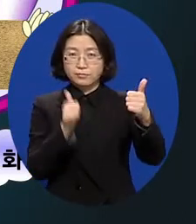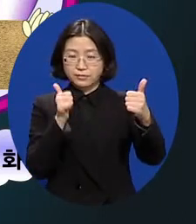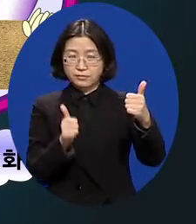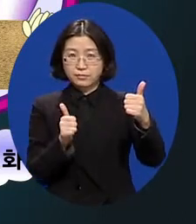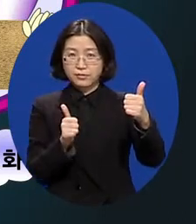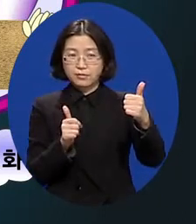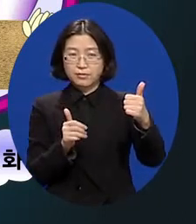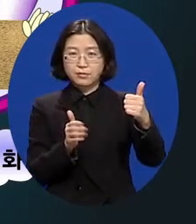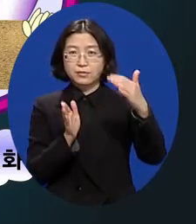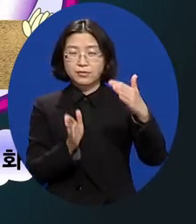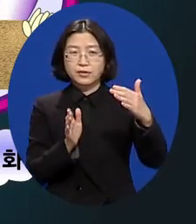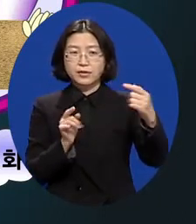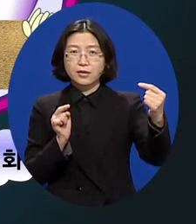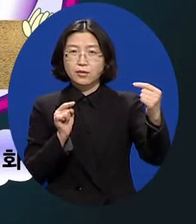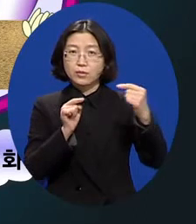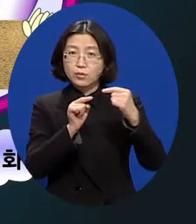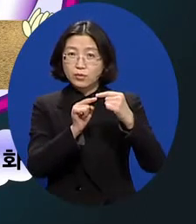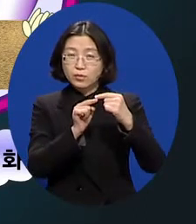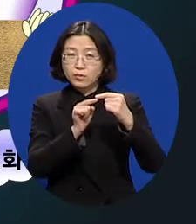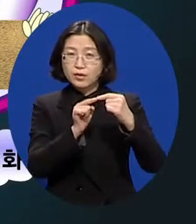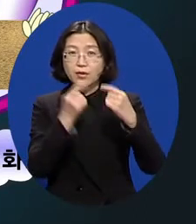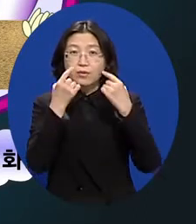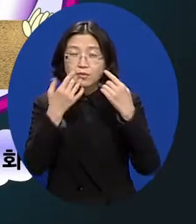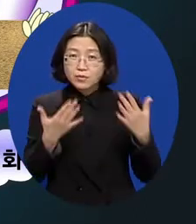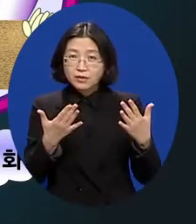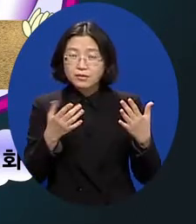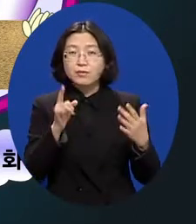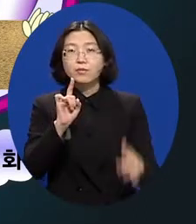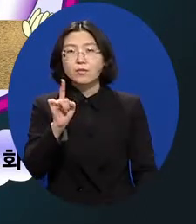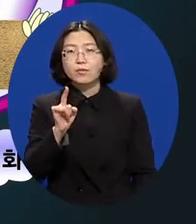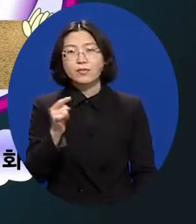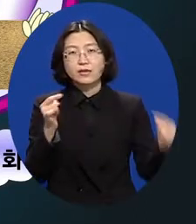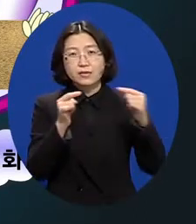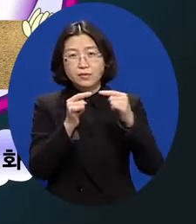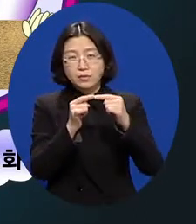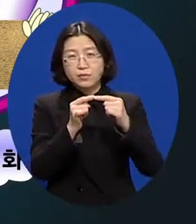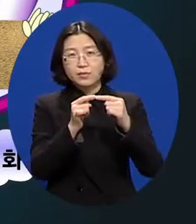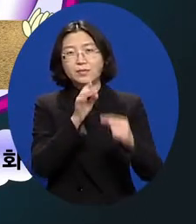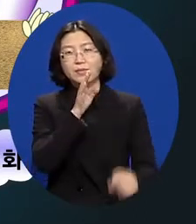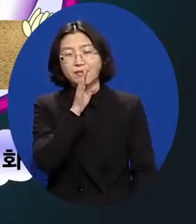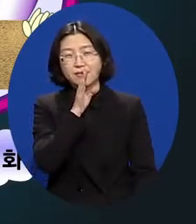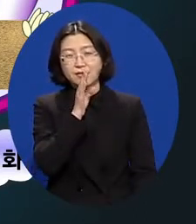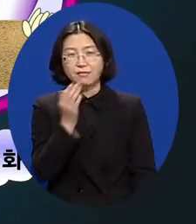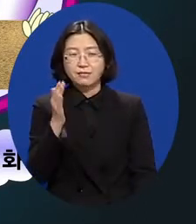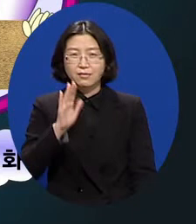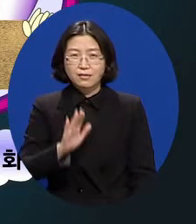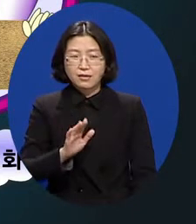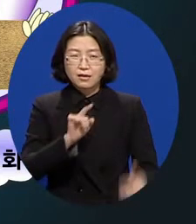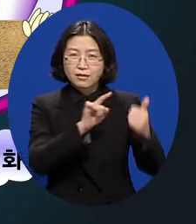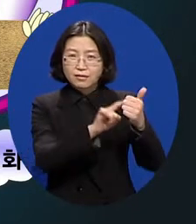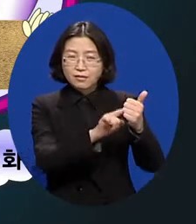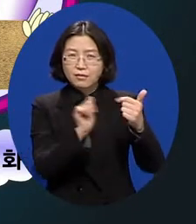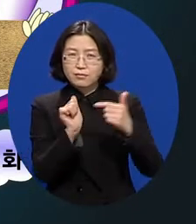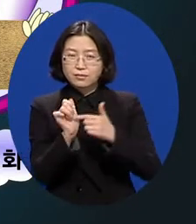간에 상호 교류가 정확하게 이루어지면 효과적인 의사소통이라고 볼 수가 있습니다. 두 사람이 상호